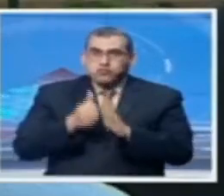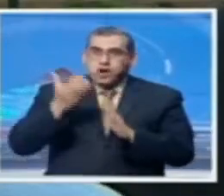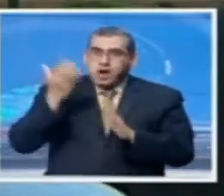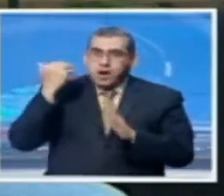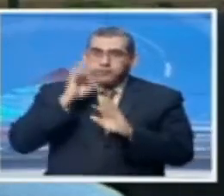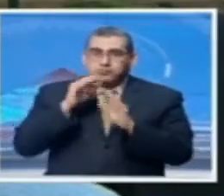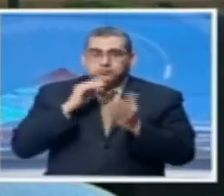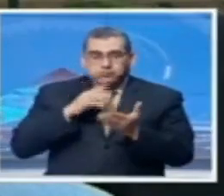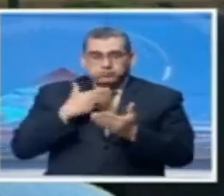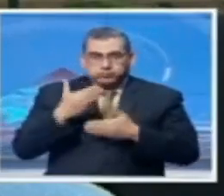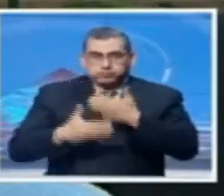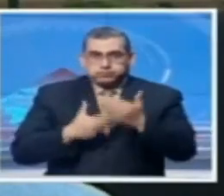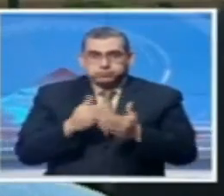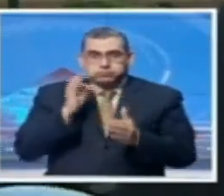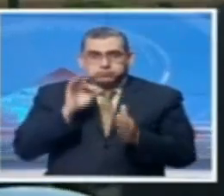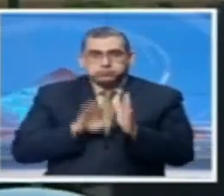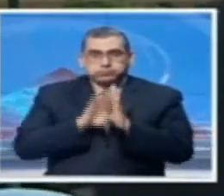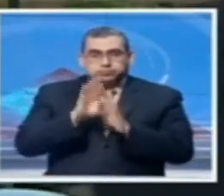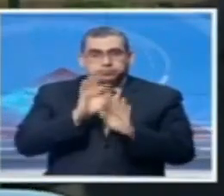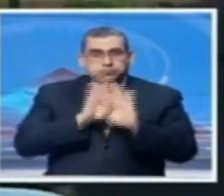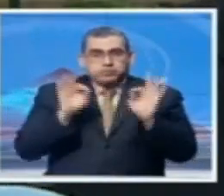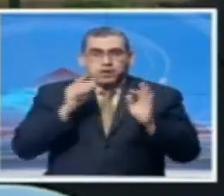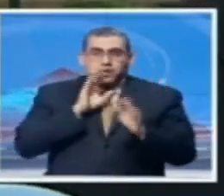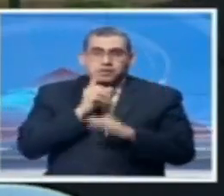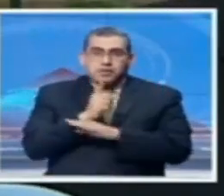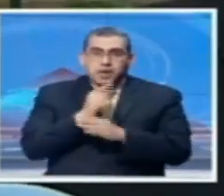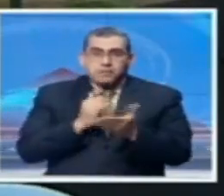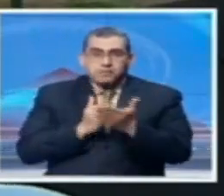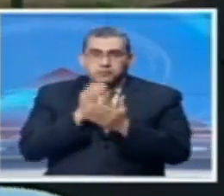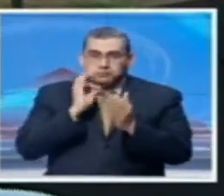تطويرها، بحيث أصبحت كل اللوائح التعليمية لجامعة القاهرة